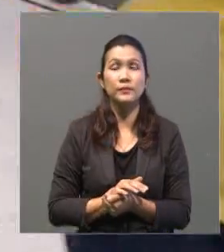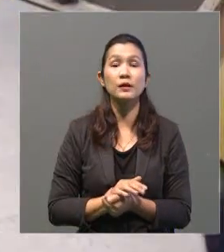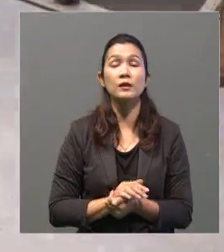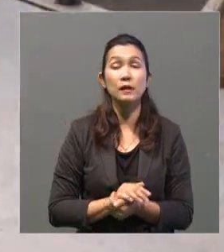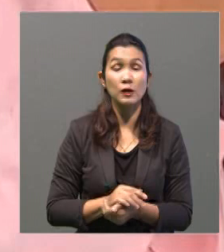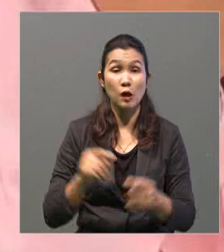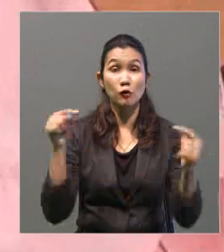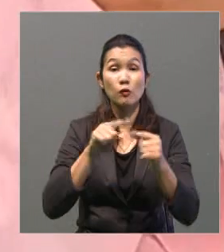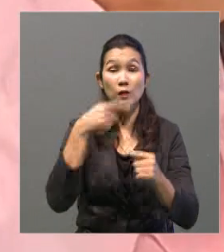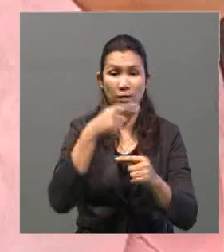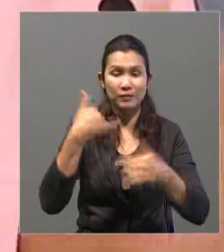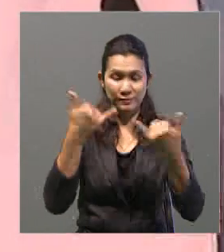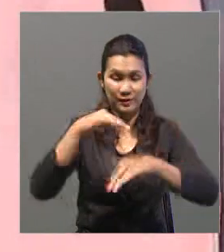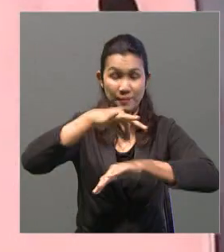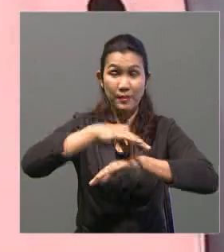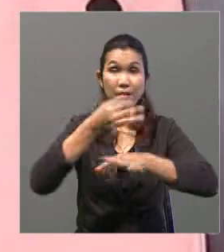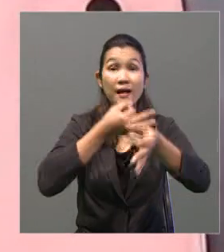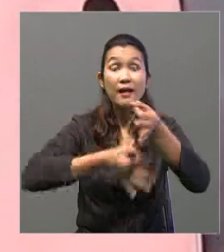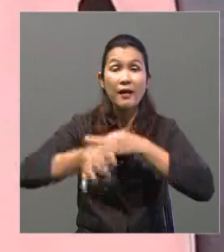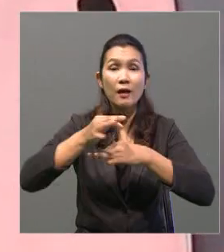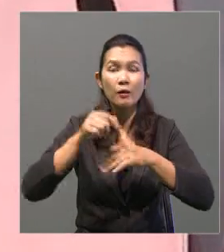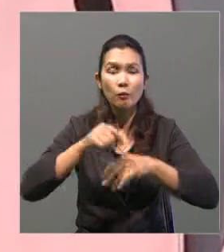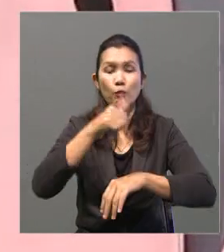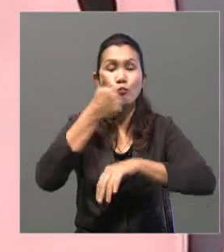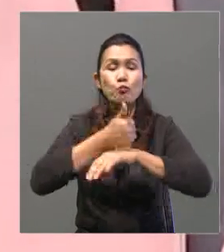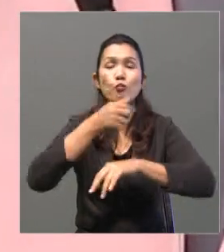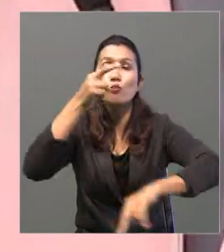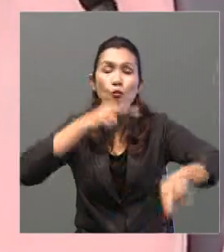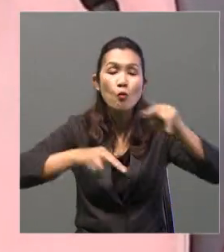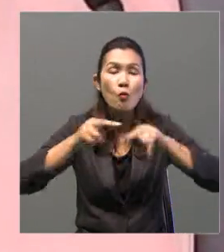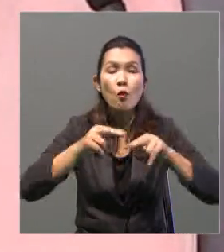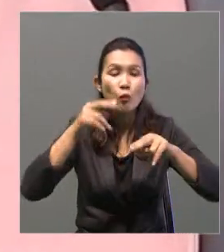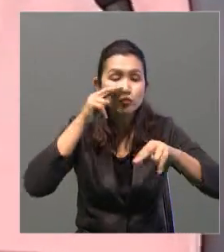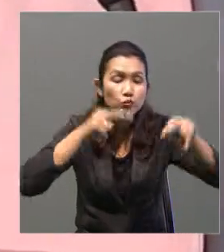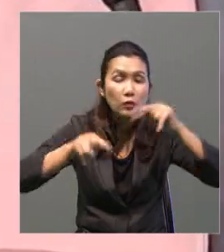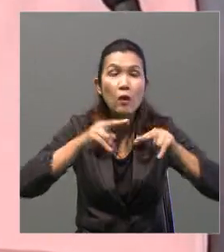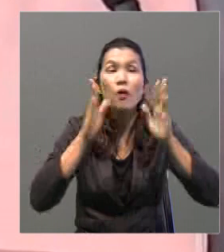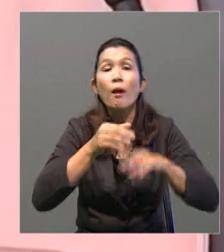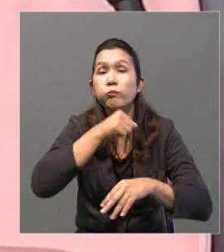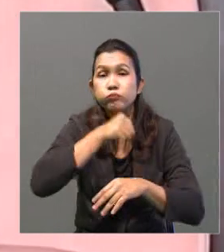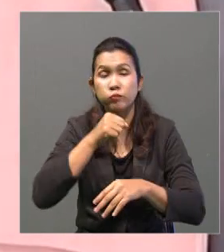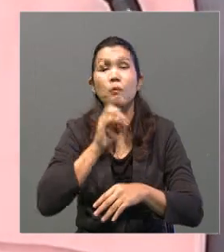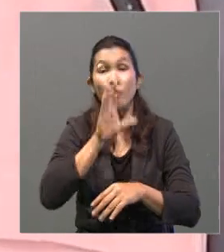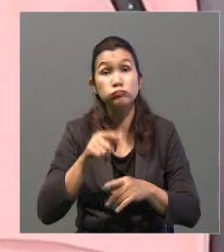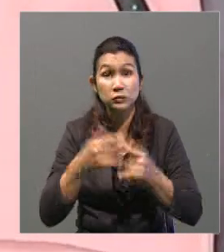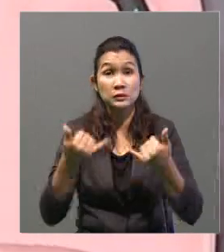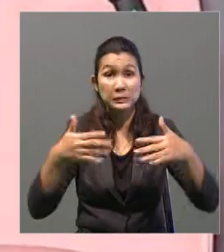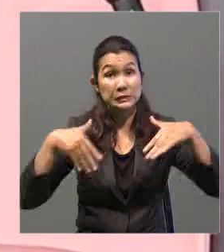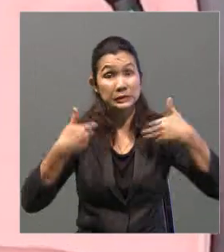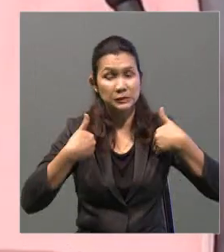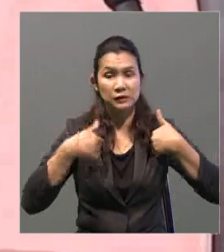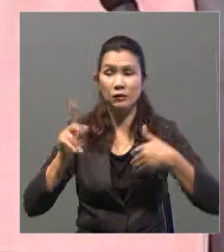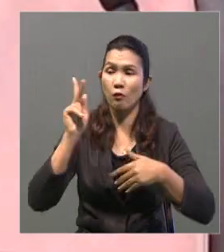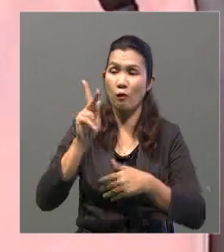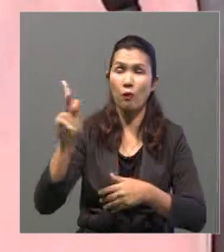จริยาวดีเขื่อนเพชรรักษาการผู้ปกครองการสงเคราะห์คนชราบ้านบางแค 2ก็บอกนะครับรู้สึกยินดีครับและดีใจที่